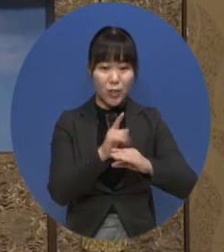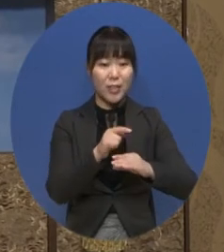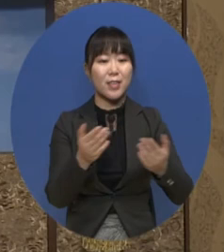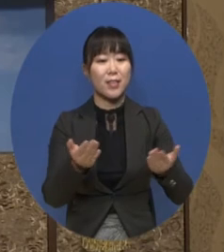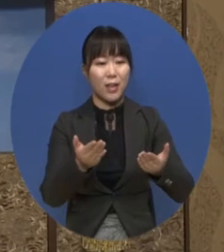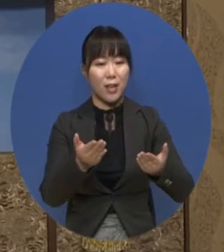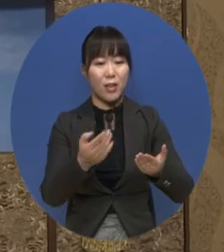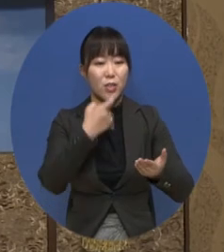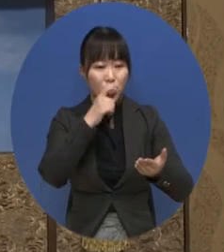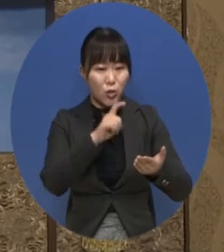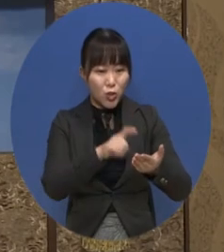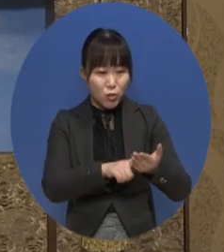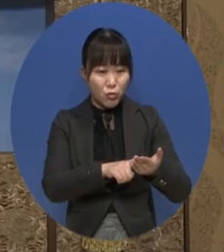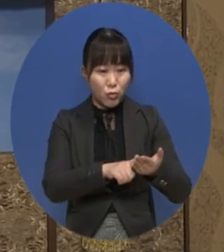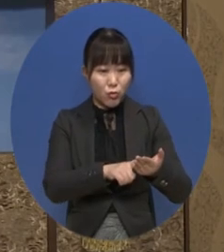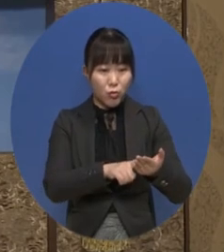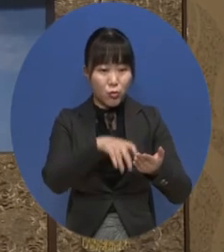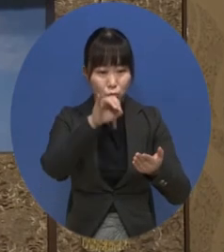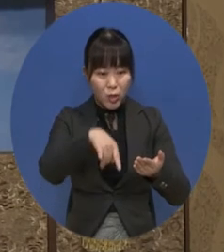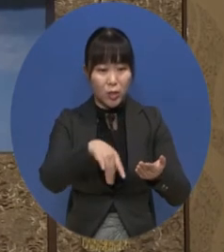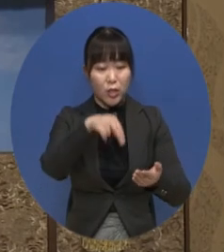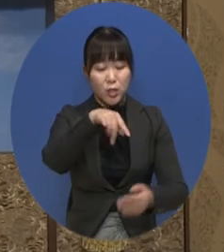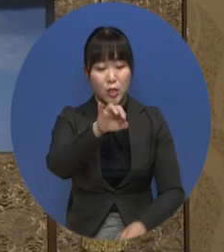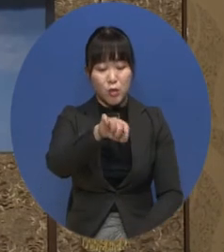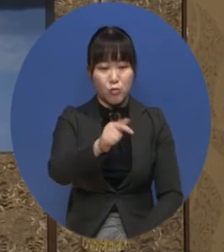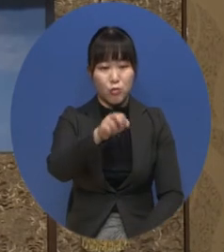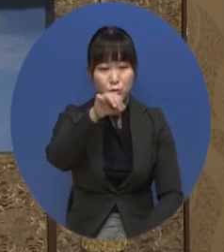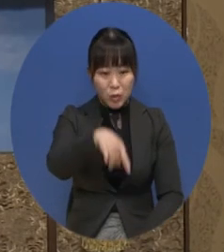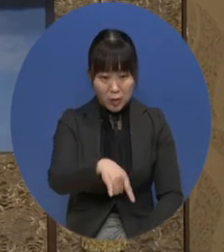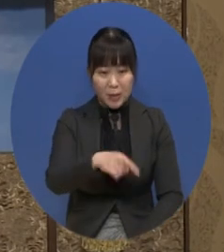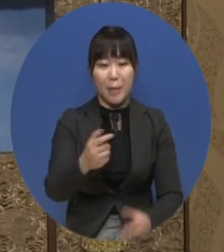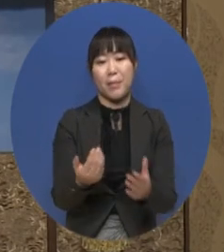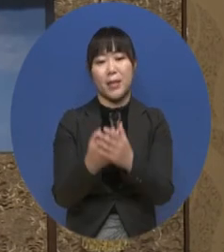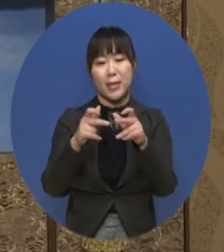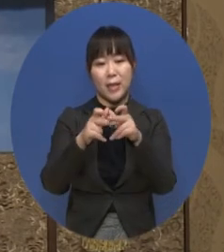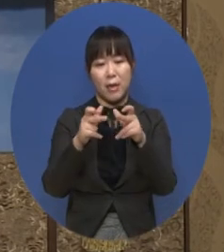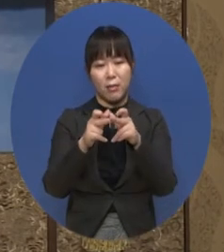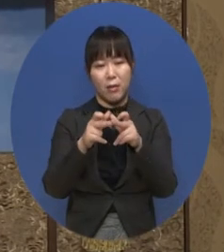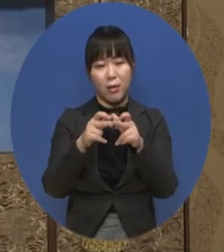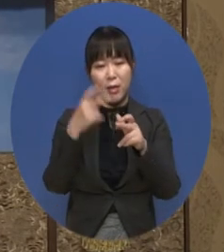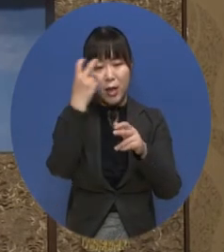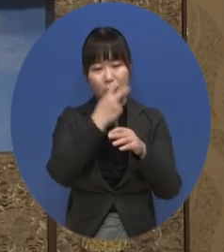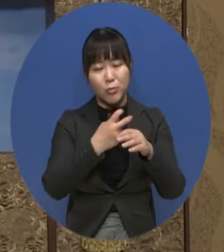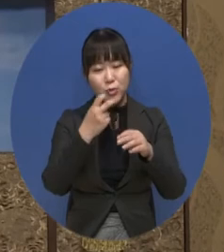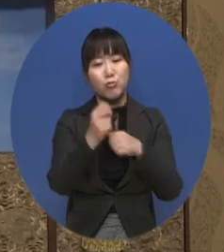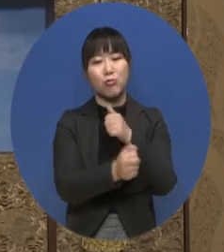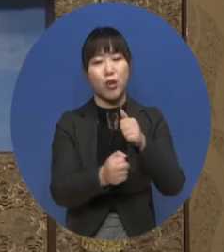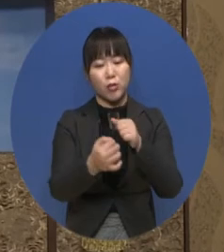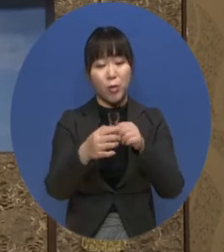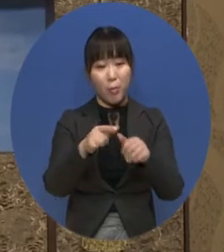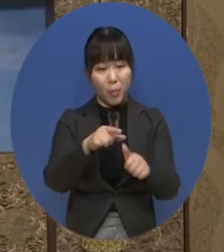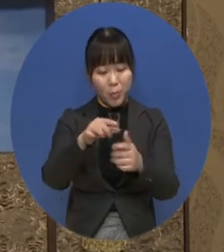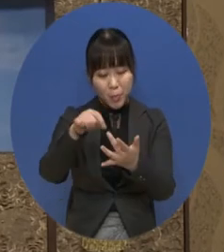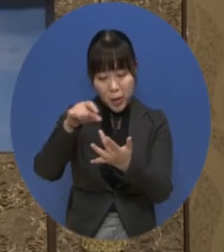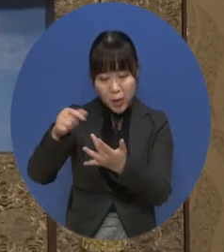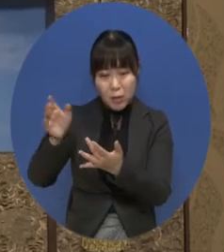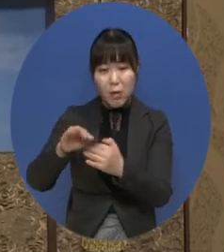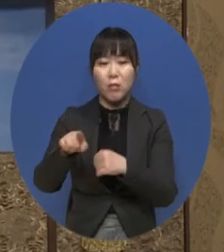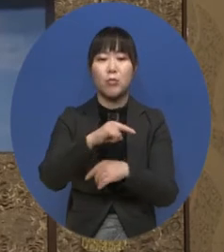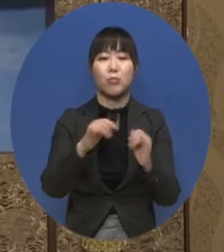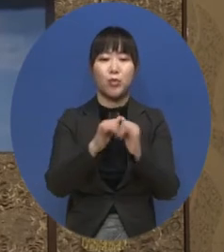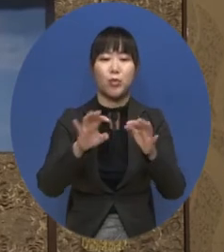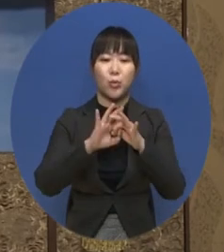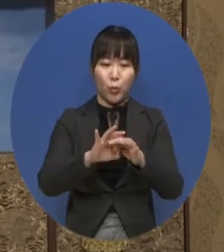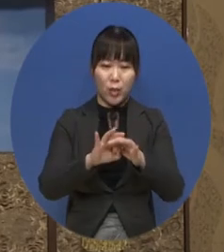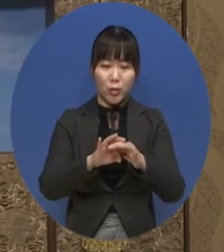이제 시운이라고 발달장애 감수위원을 지금 모집을 했어요. 근데 코로나 때문에 못 만나고 있거든요. 그래서 이 시운이 분들을 통해서